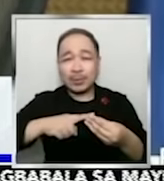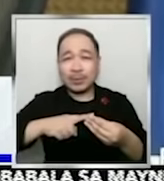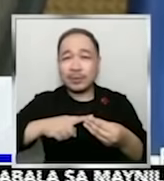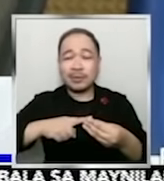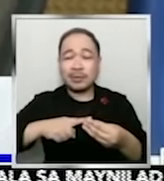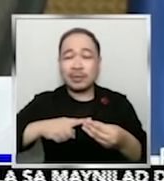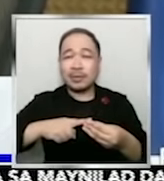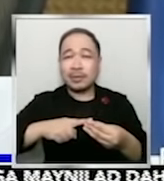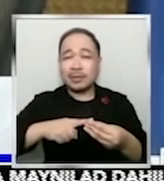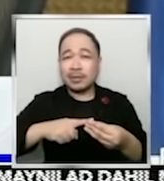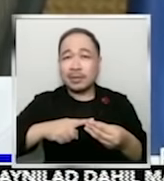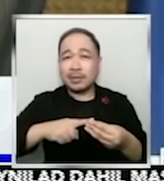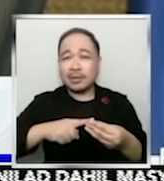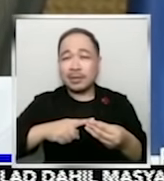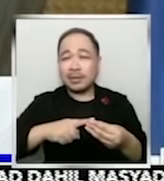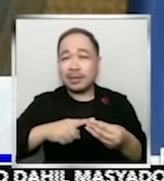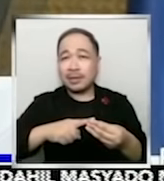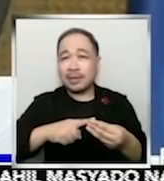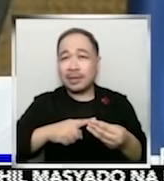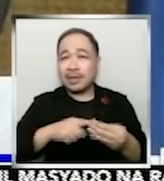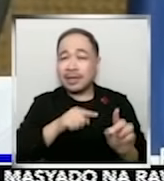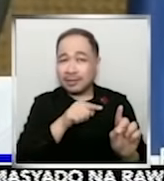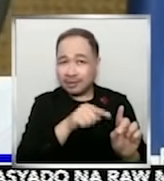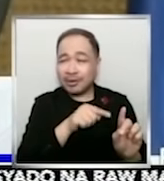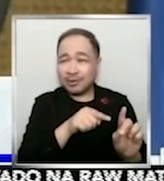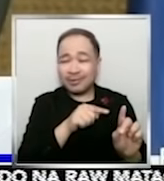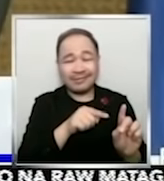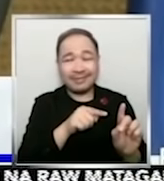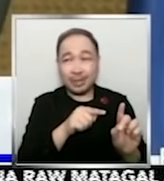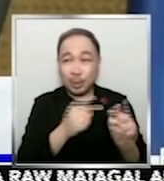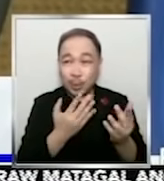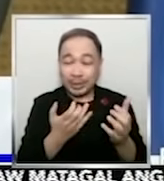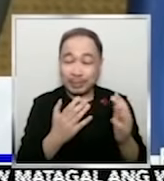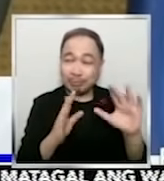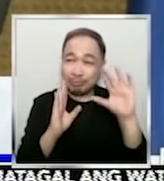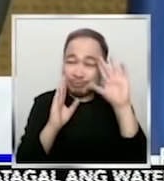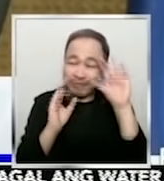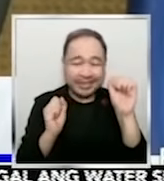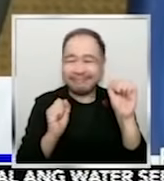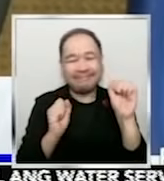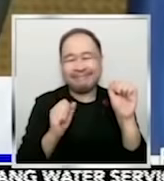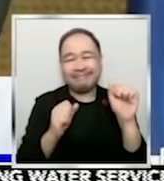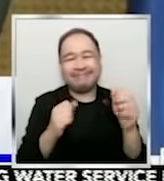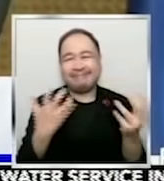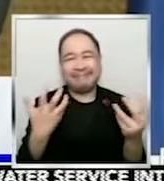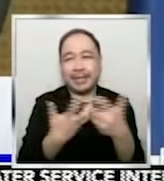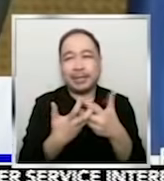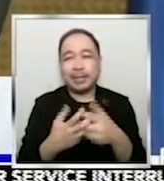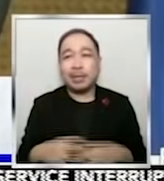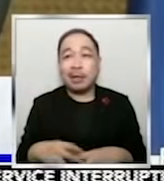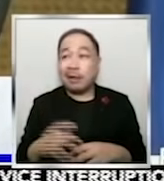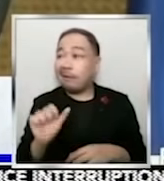a persona gusto ma-presidente. Meron naman dyan ang presidente pero